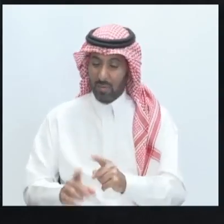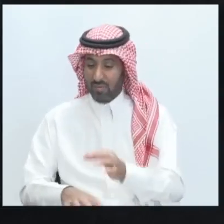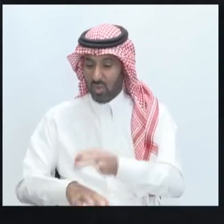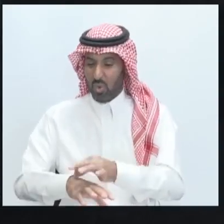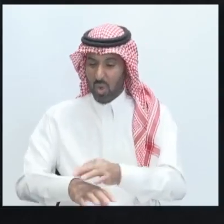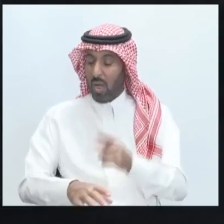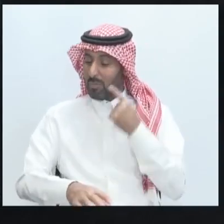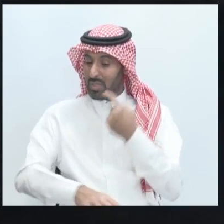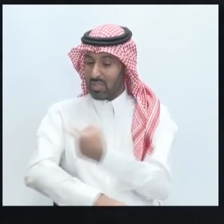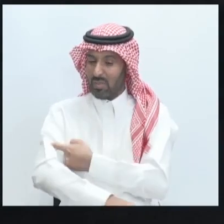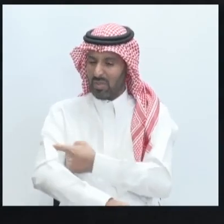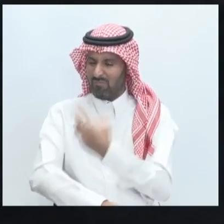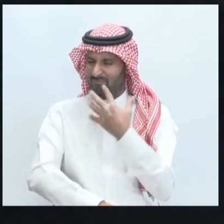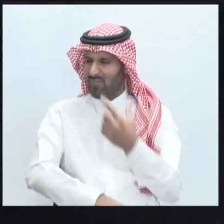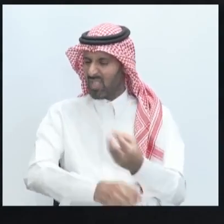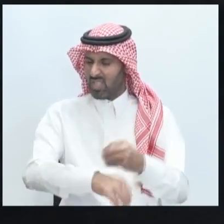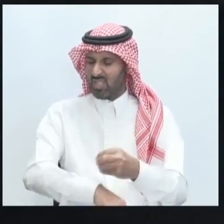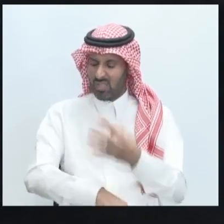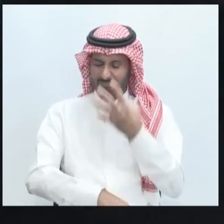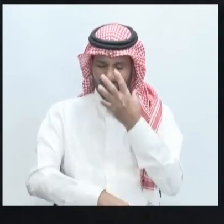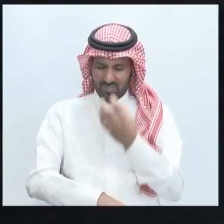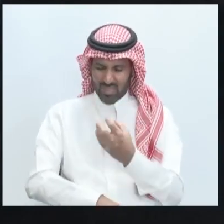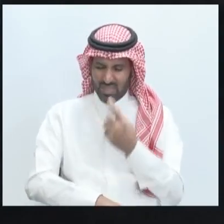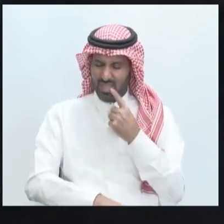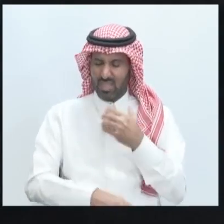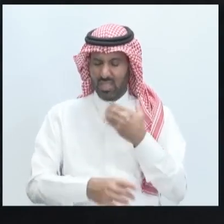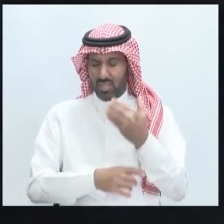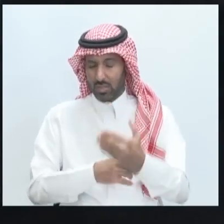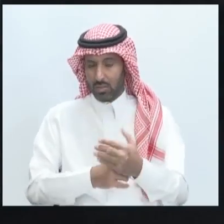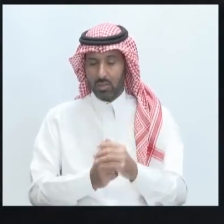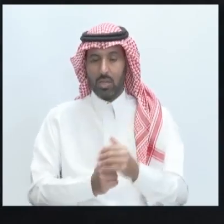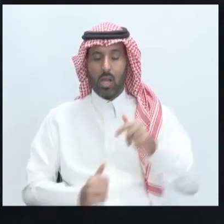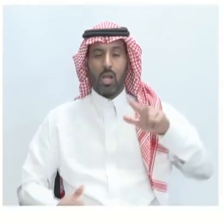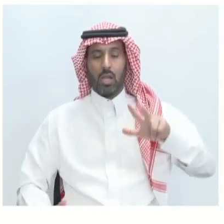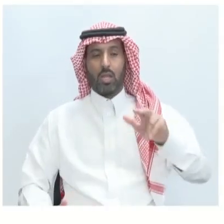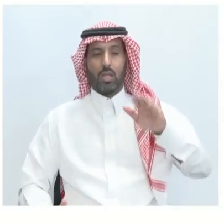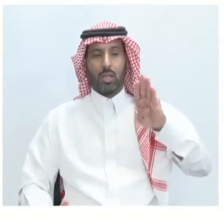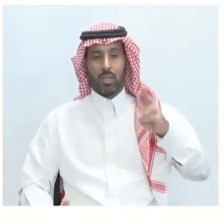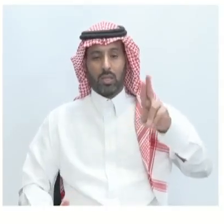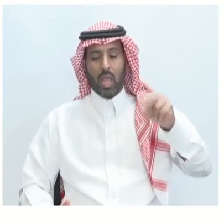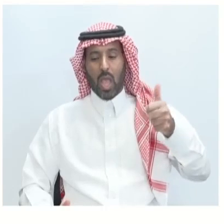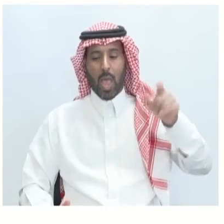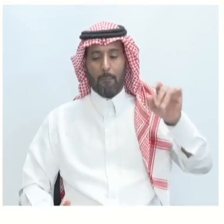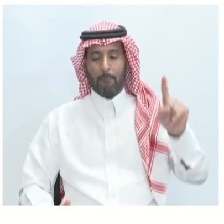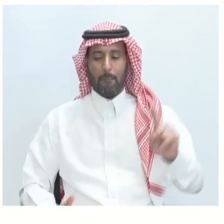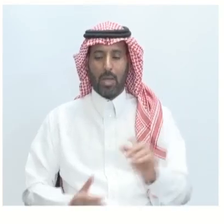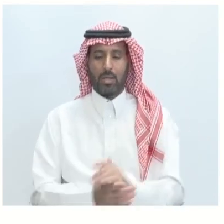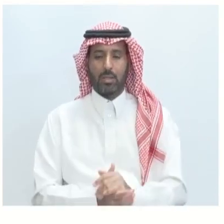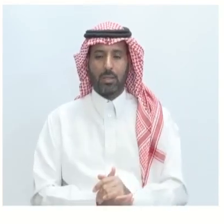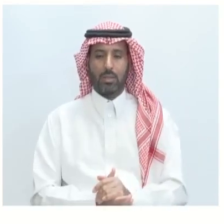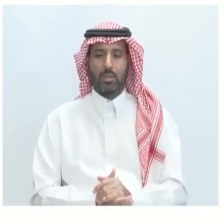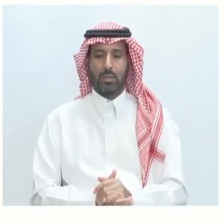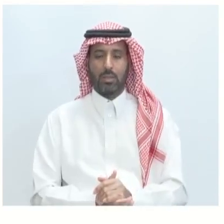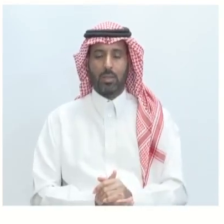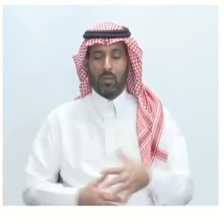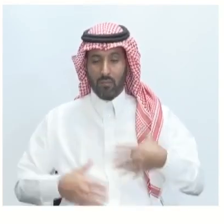دخولها او اصابتها بمرض الاكتاب بمرض الاكتئاب فالحزن او ف